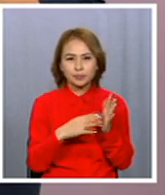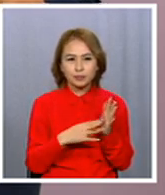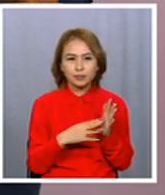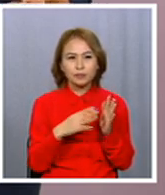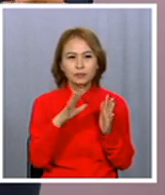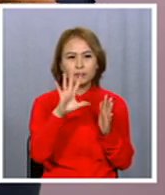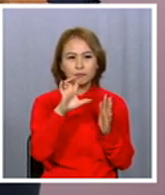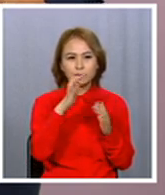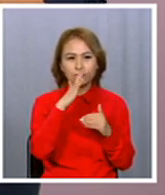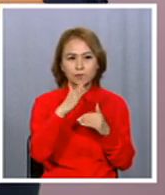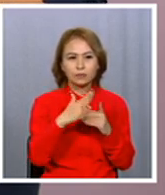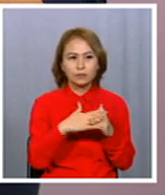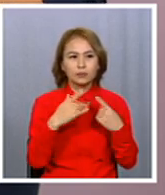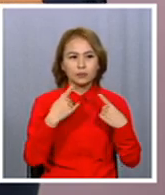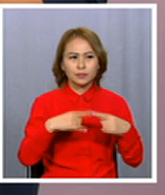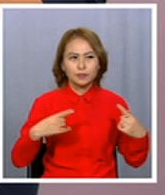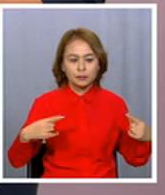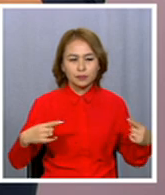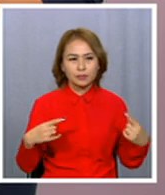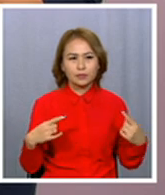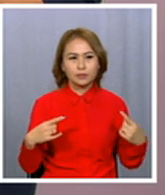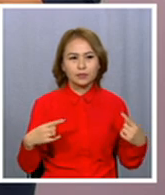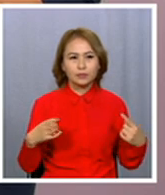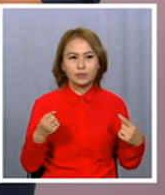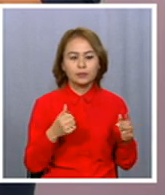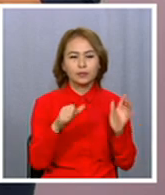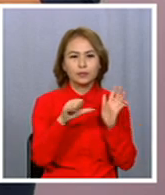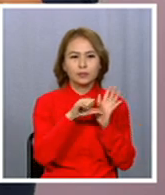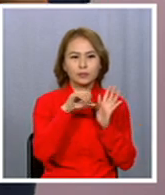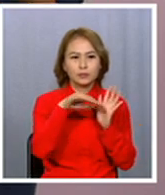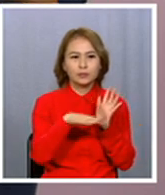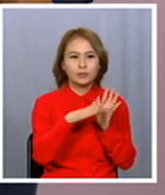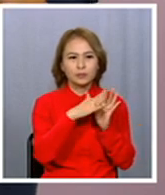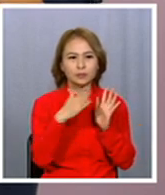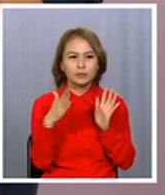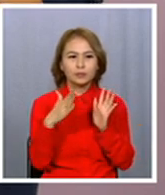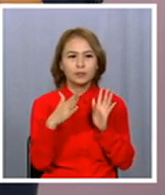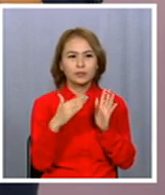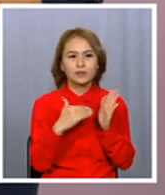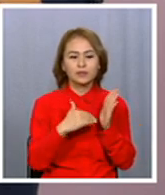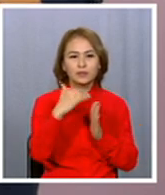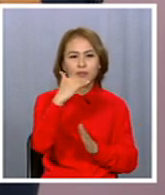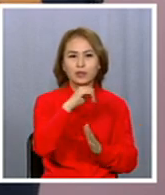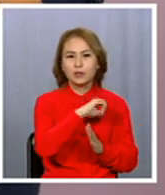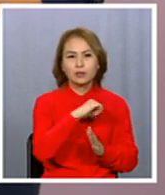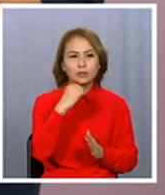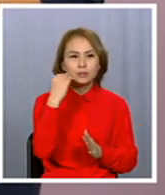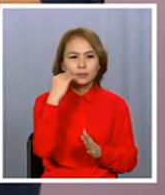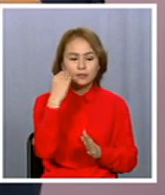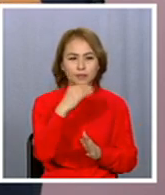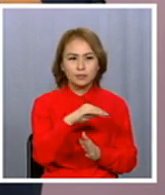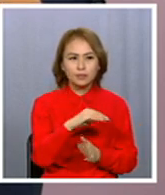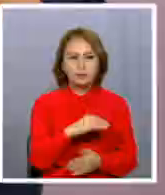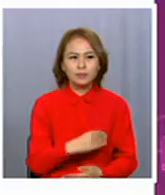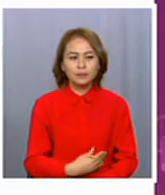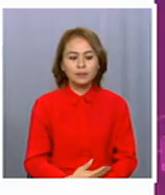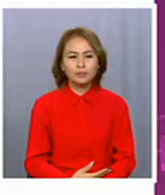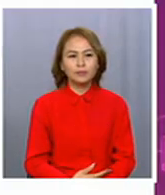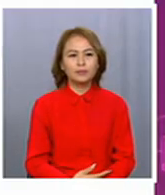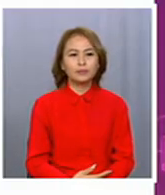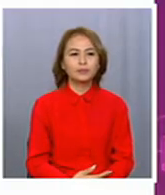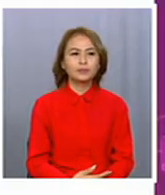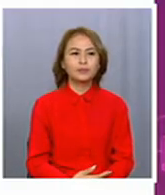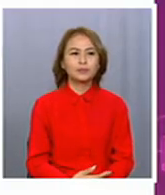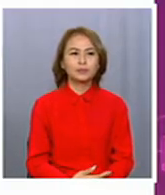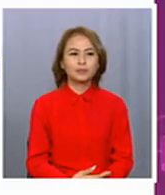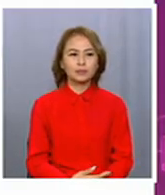жуығы мөктәрізді өсімдіктер, ал 6000-нан астамы жоғары сатыдағы түкті өсімдіктер болып келеді екен.